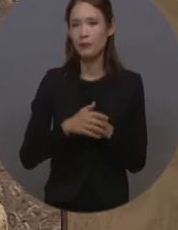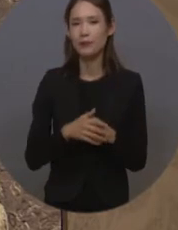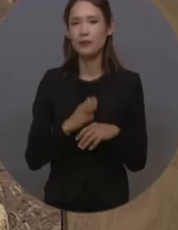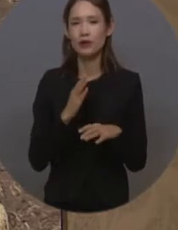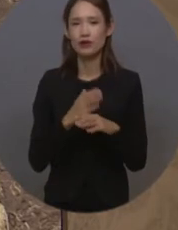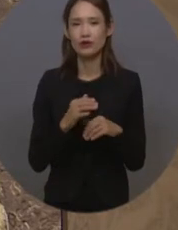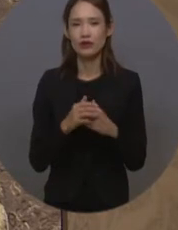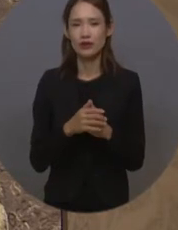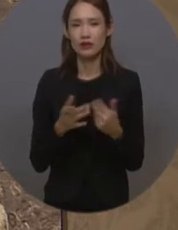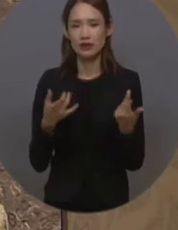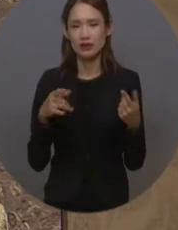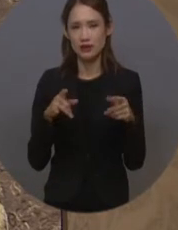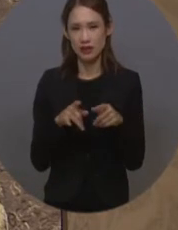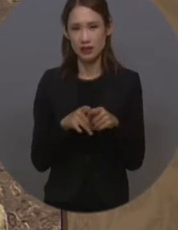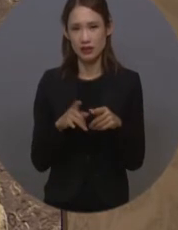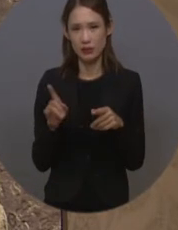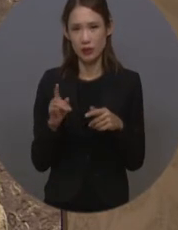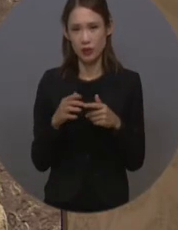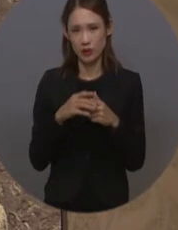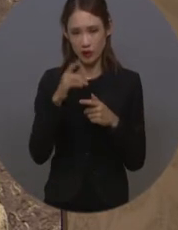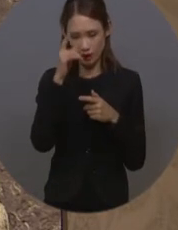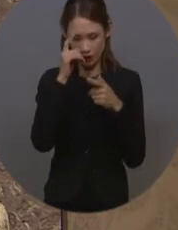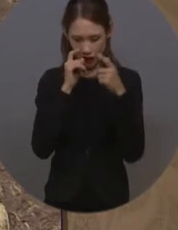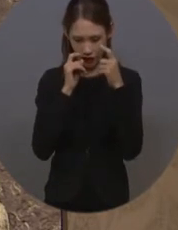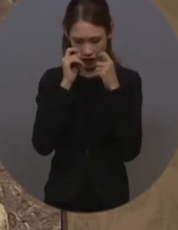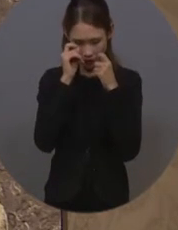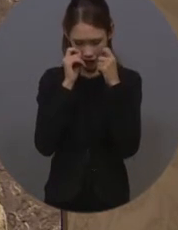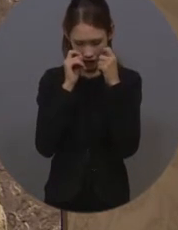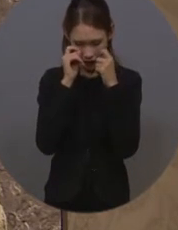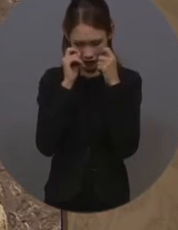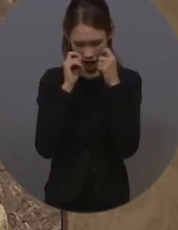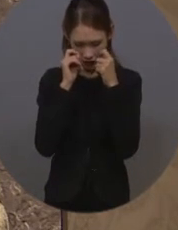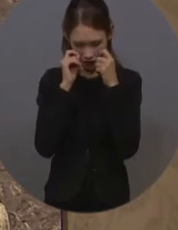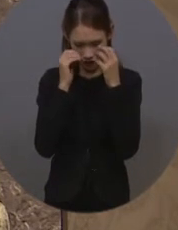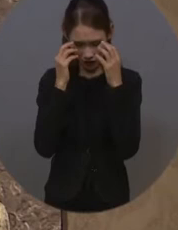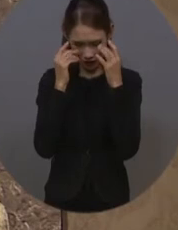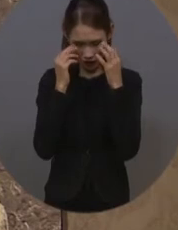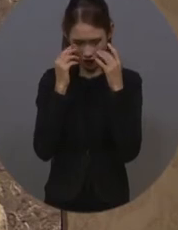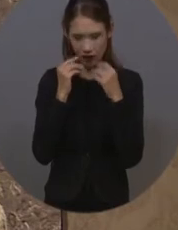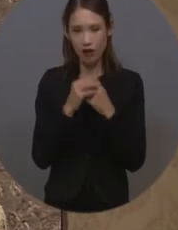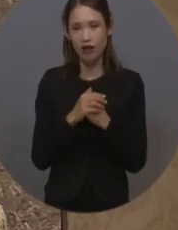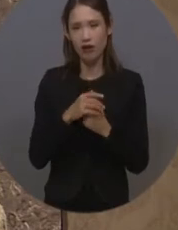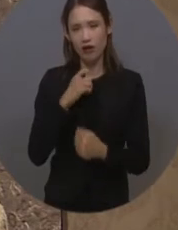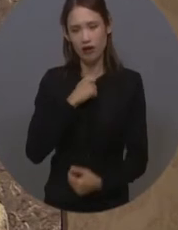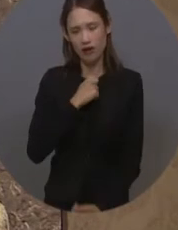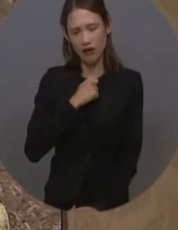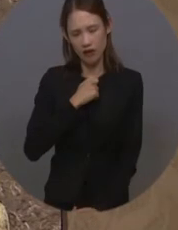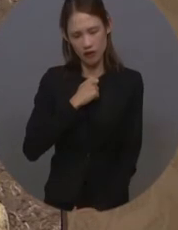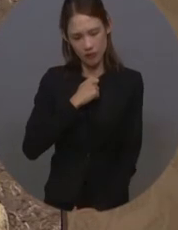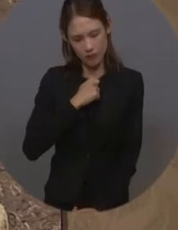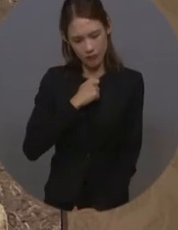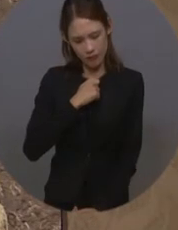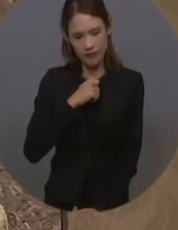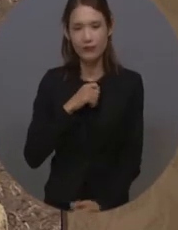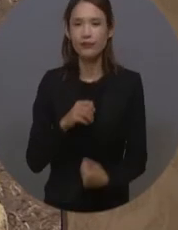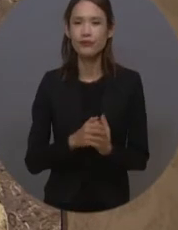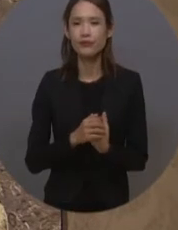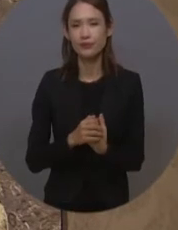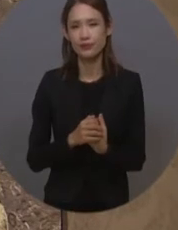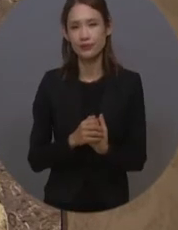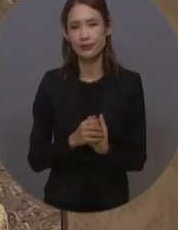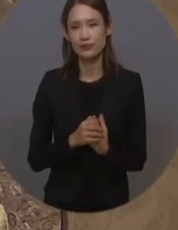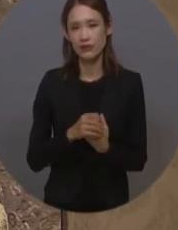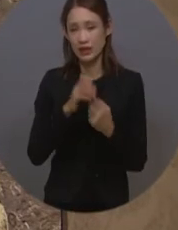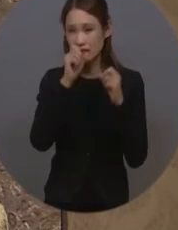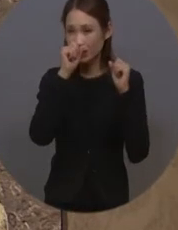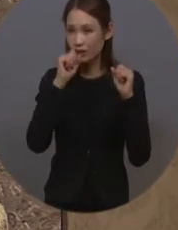네. 같이 눈물이 그렁그렁 그리고 또 약간 울먹거리면서 우리가